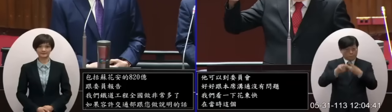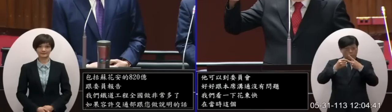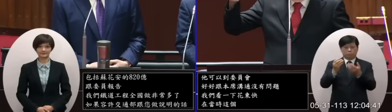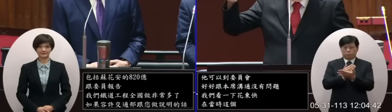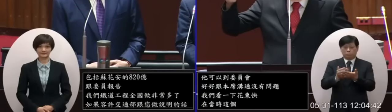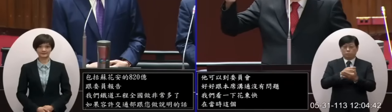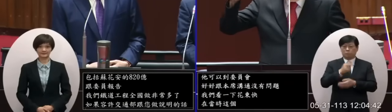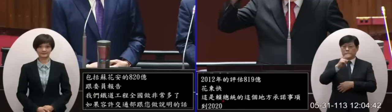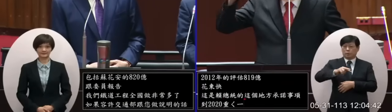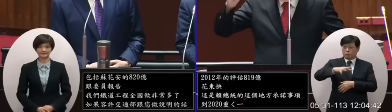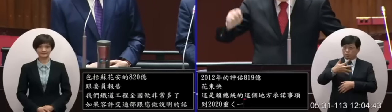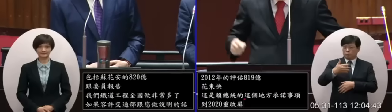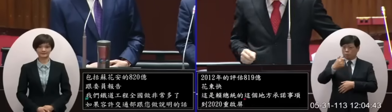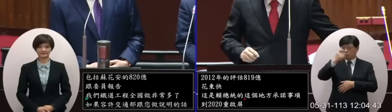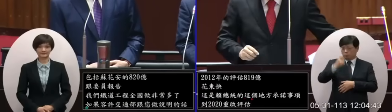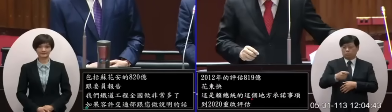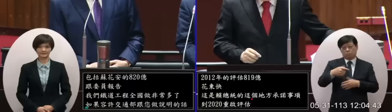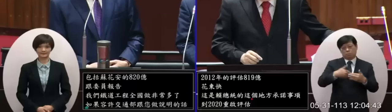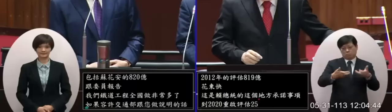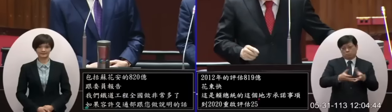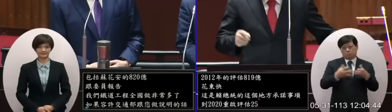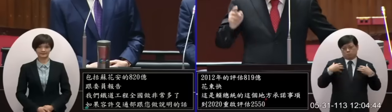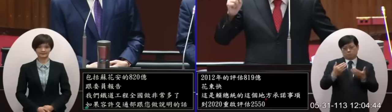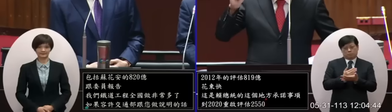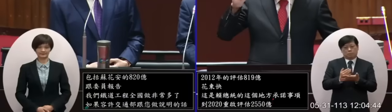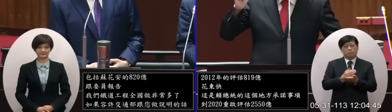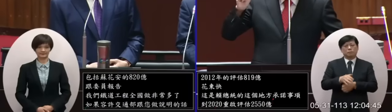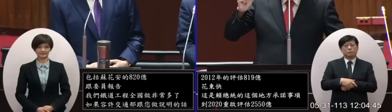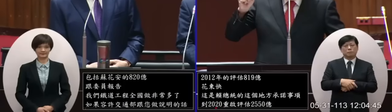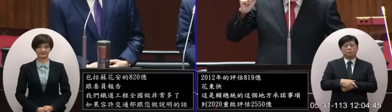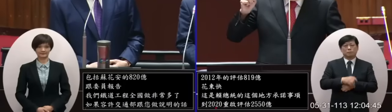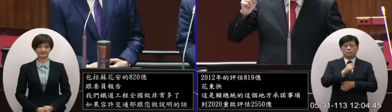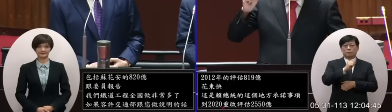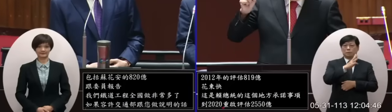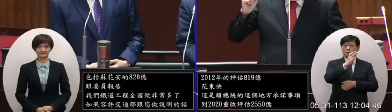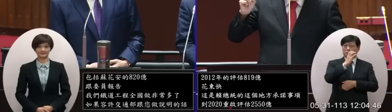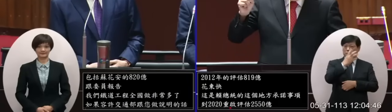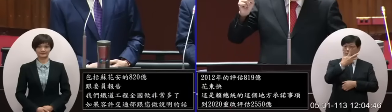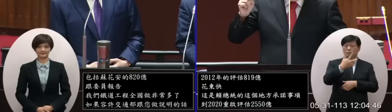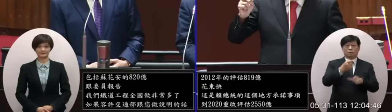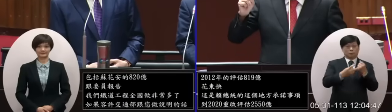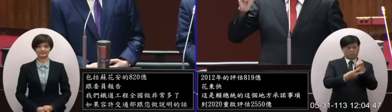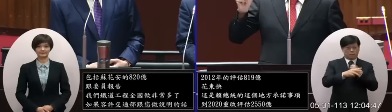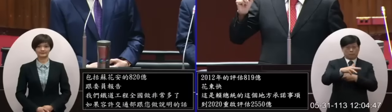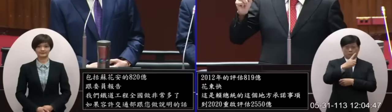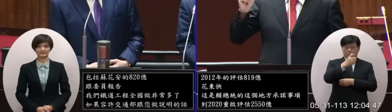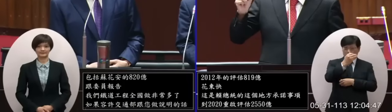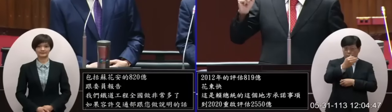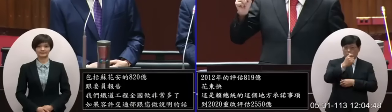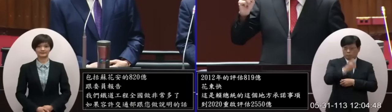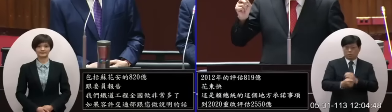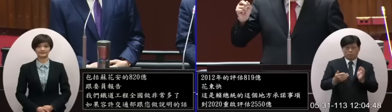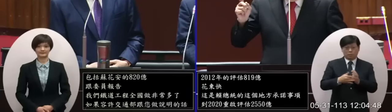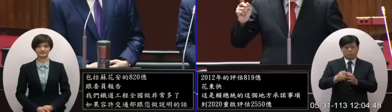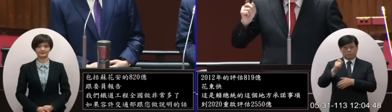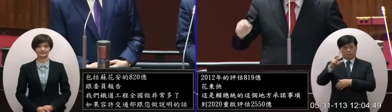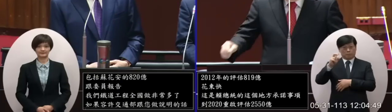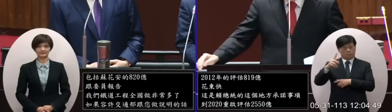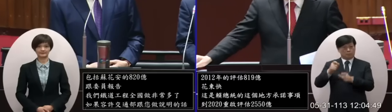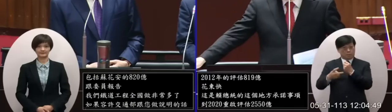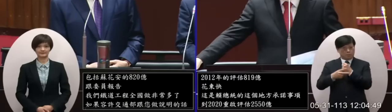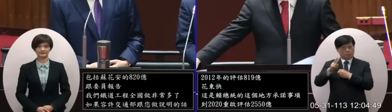在要2555亿，这是交通部做的。从148公里的819亿，到现在